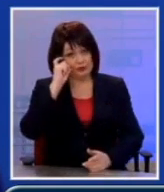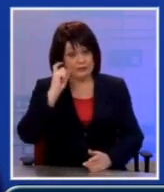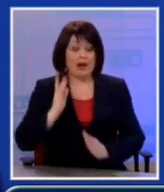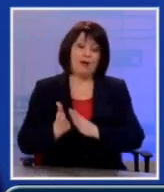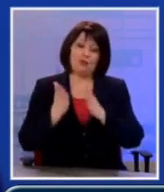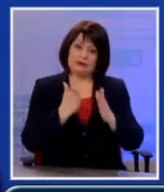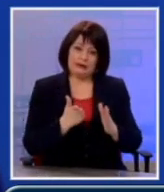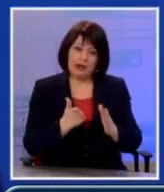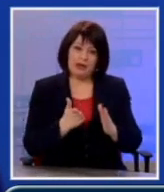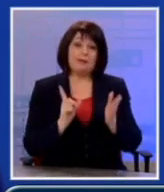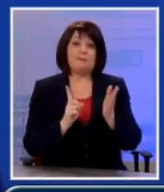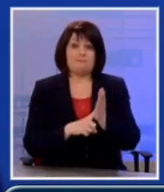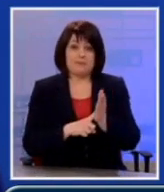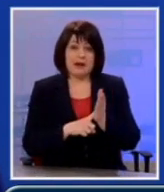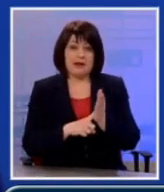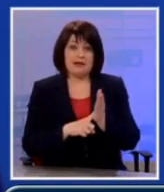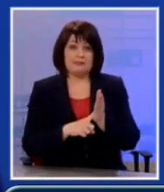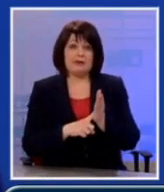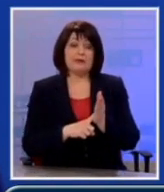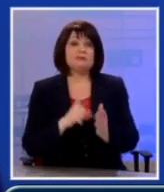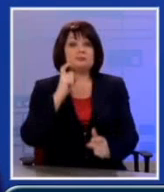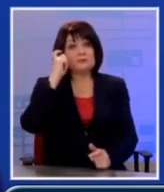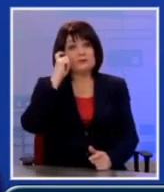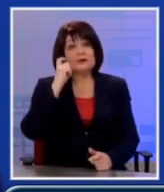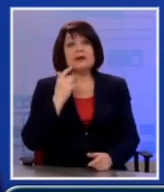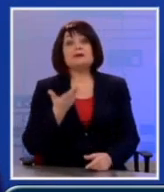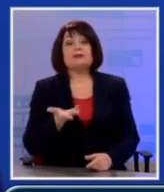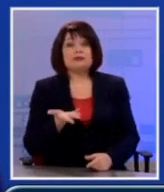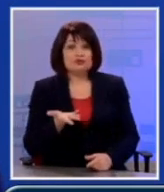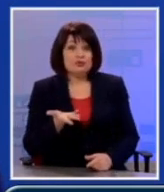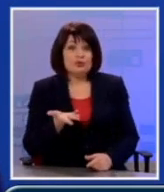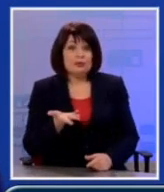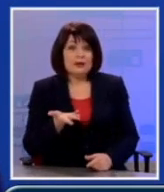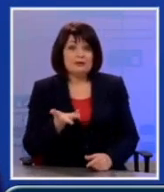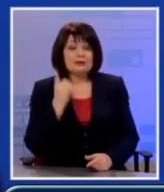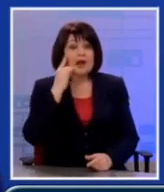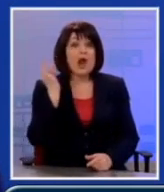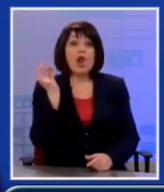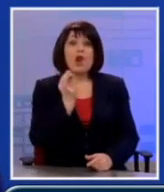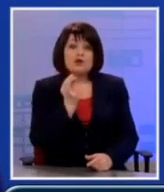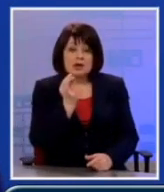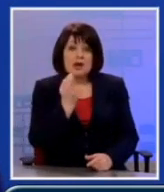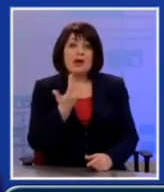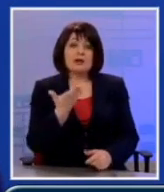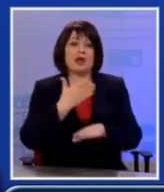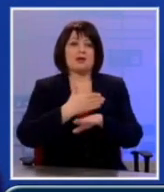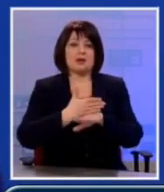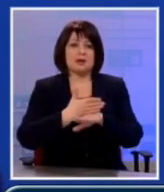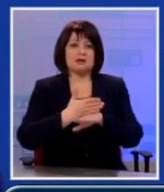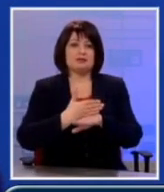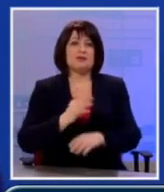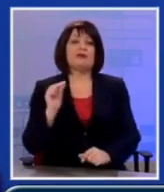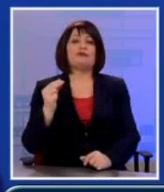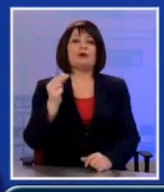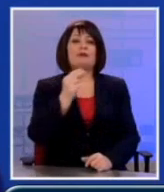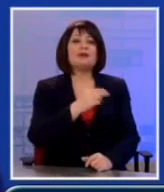πλευρά, πρέπει να μπούμε και σε μία διαδικασία εκλογήκευσης και εγγύησης ότι οι βουλευτές